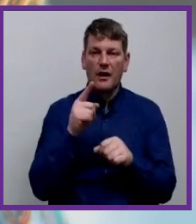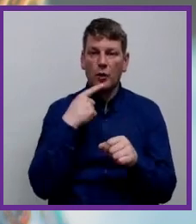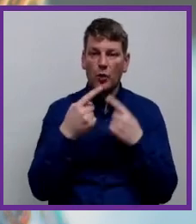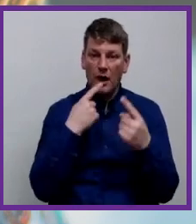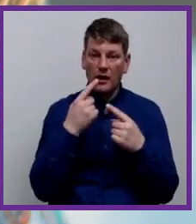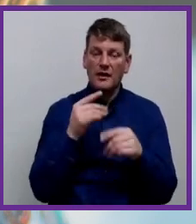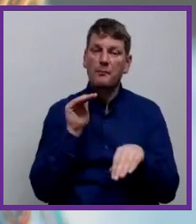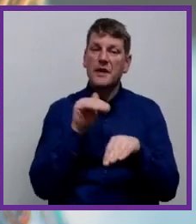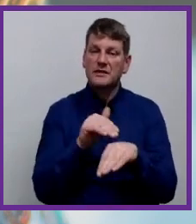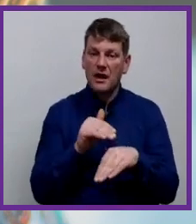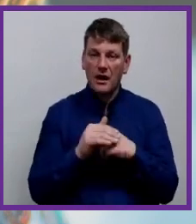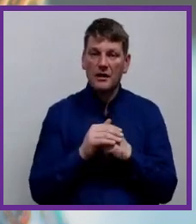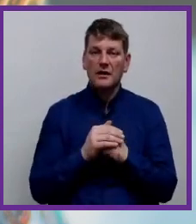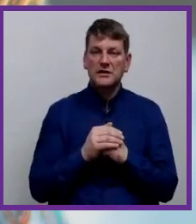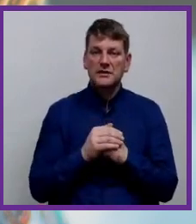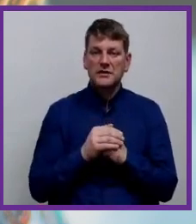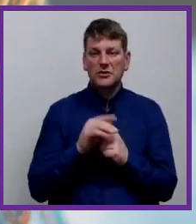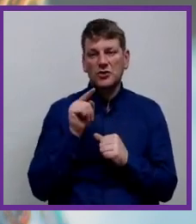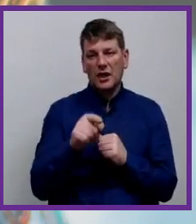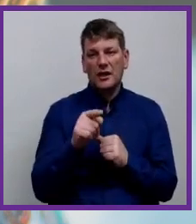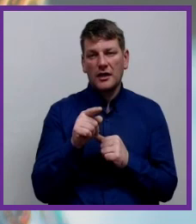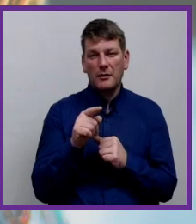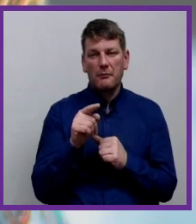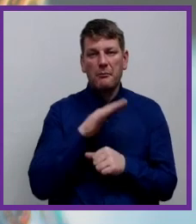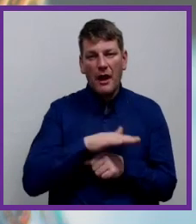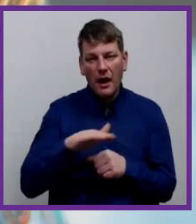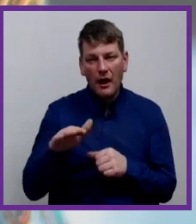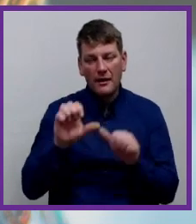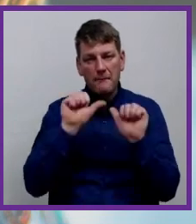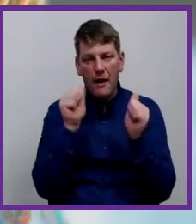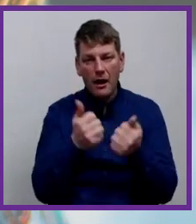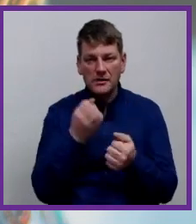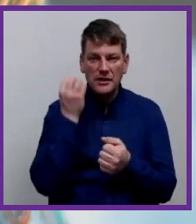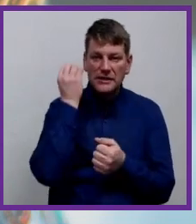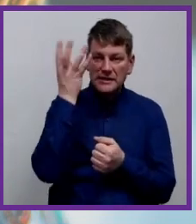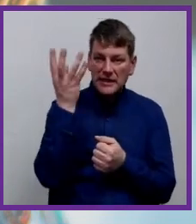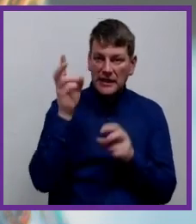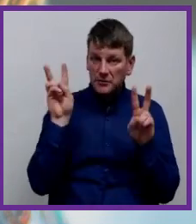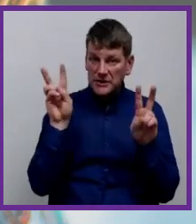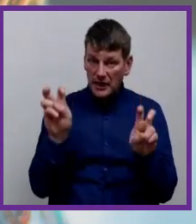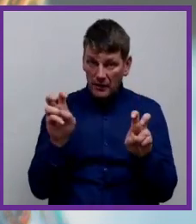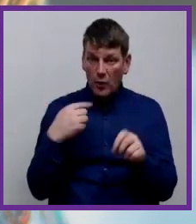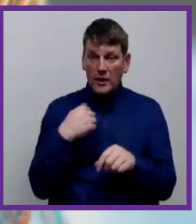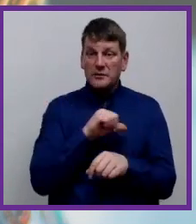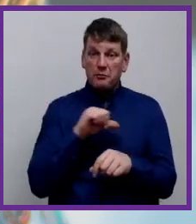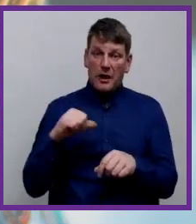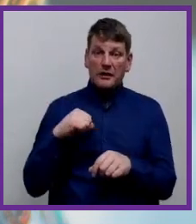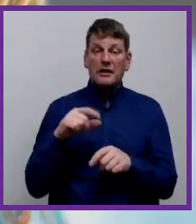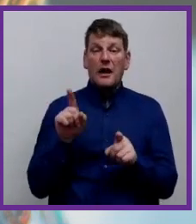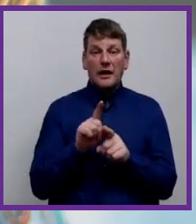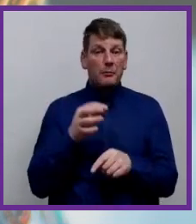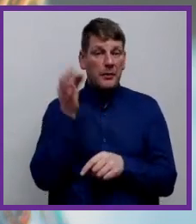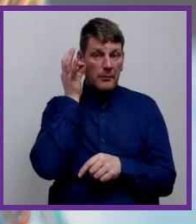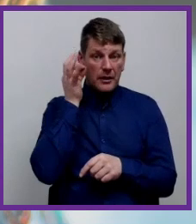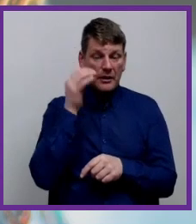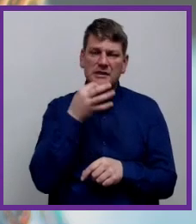pieskārās šai bērna mākslas izglītības tēmai, un es pati to pieminēju.